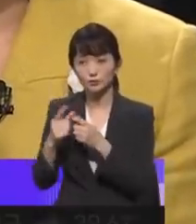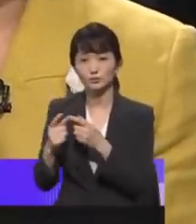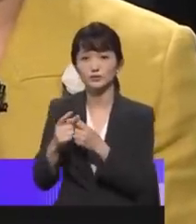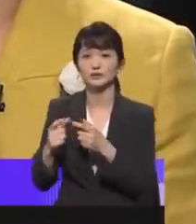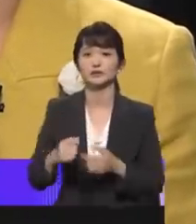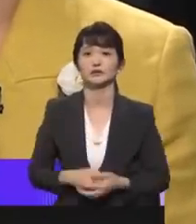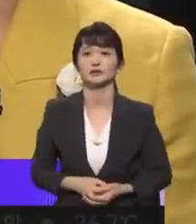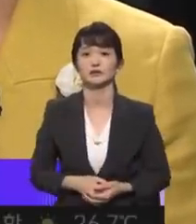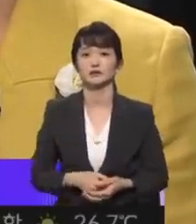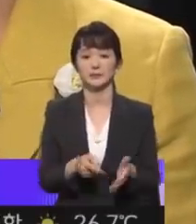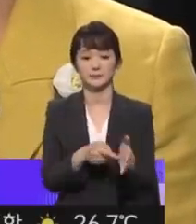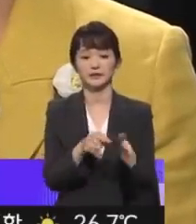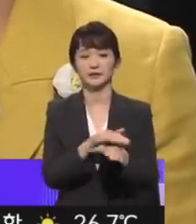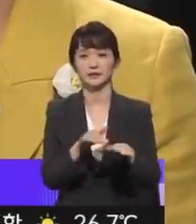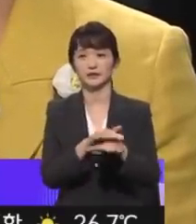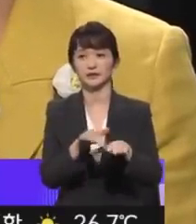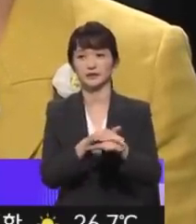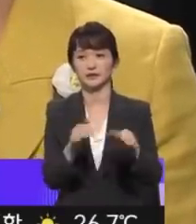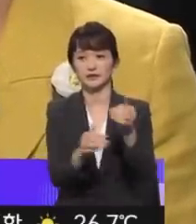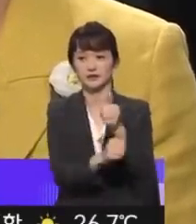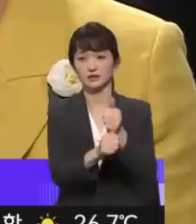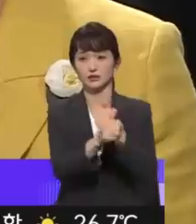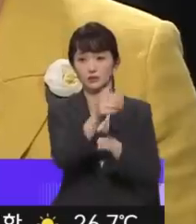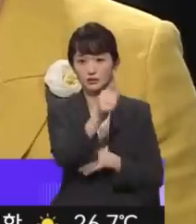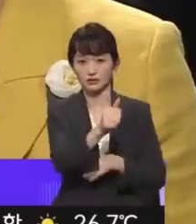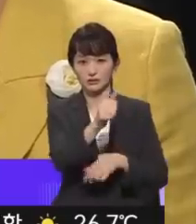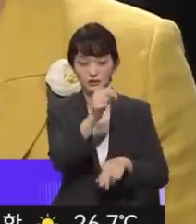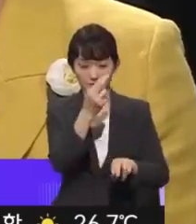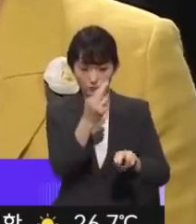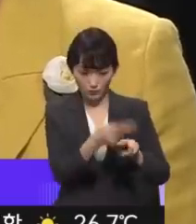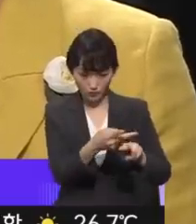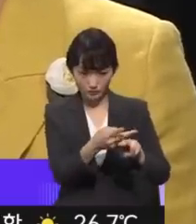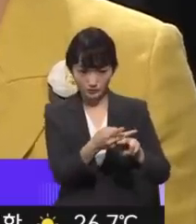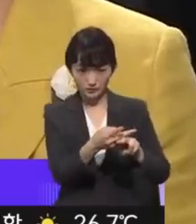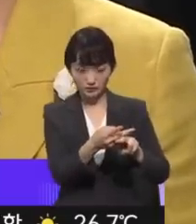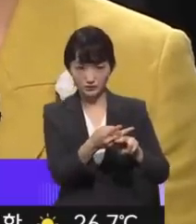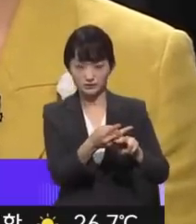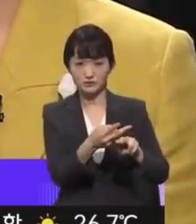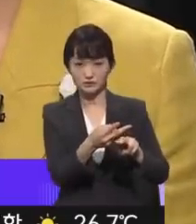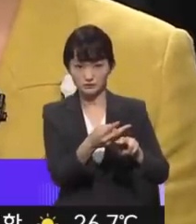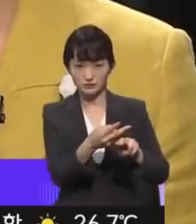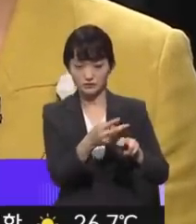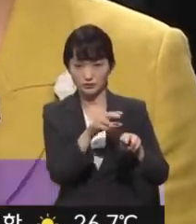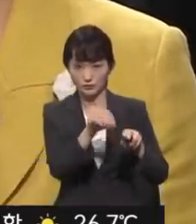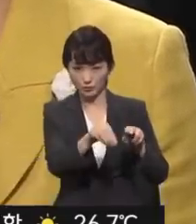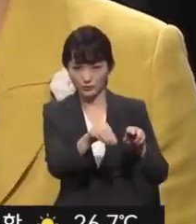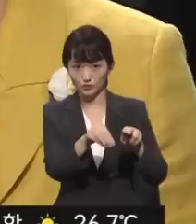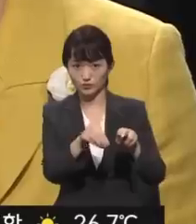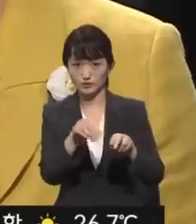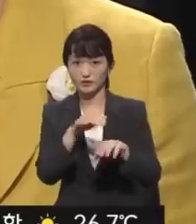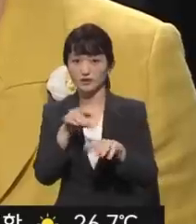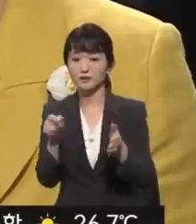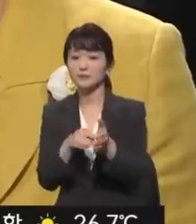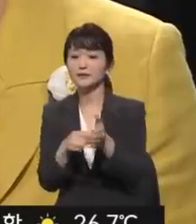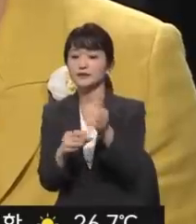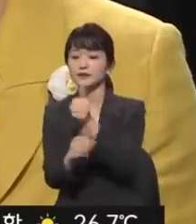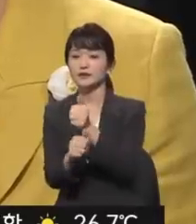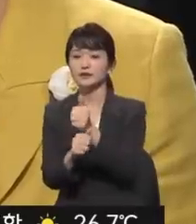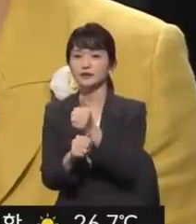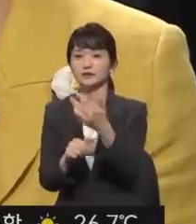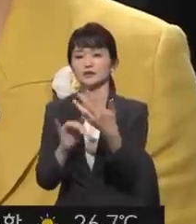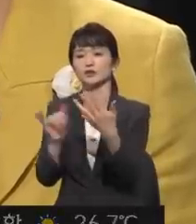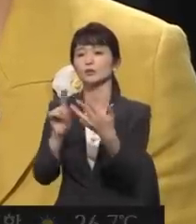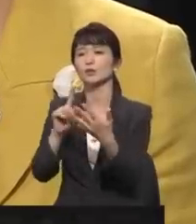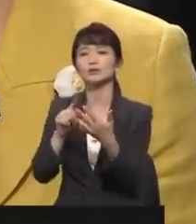일단 비대위원 드 비대위원장 없는 bd 가 됐어요 예 그래서 지금 비대위원 8 뿐이었던 결정을 하느냐가 우선